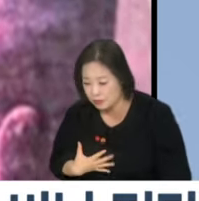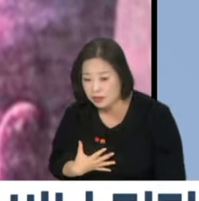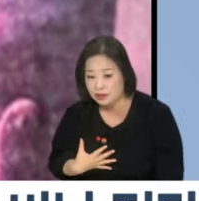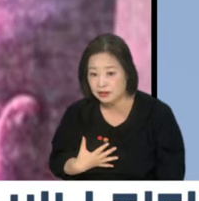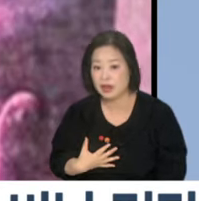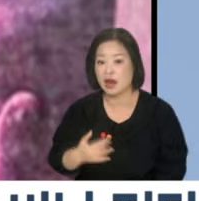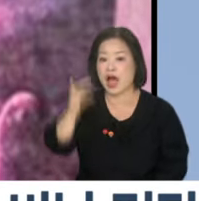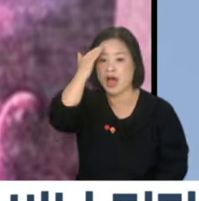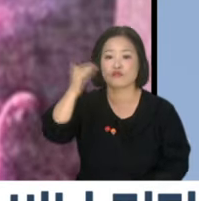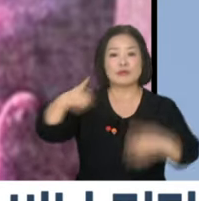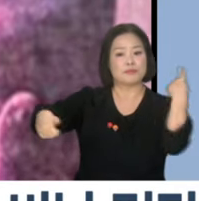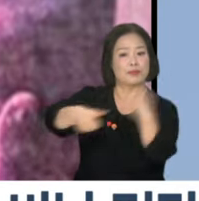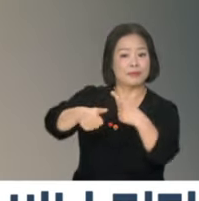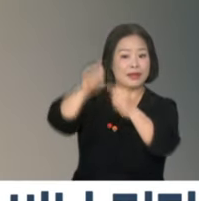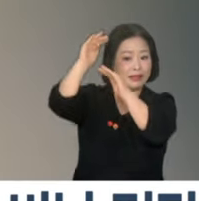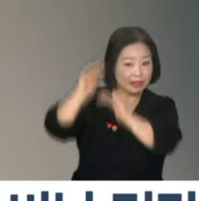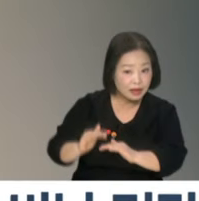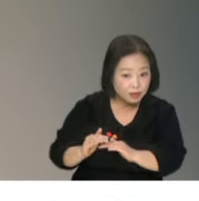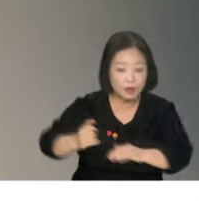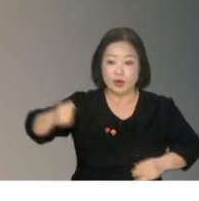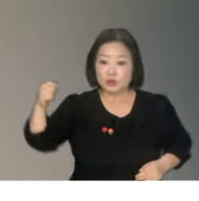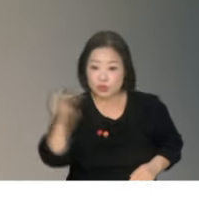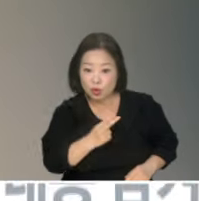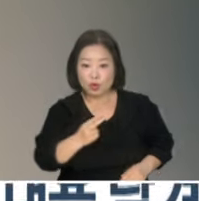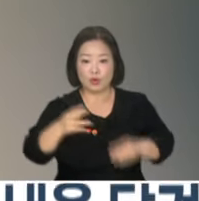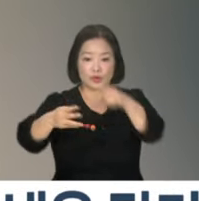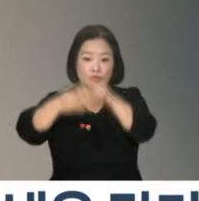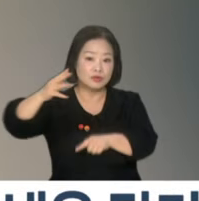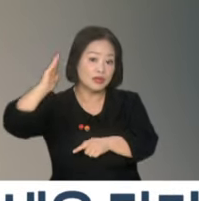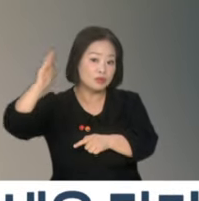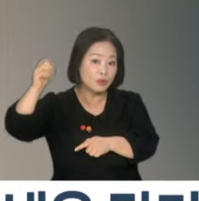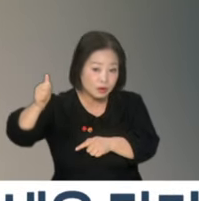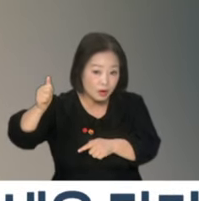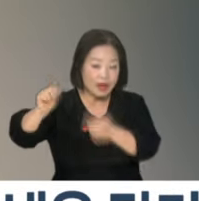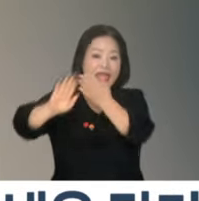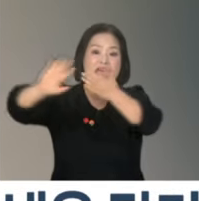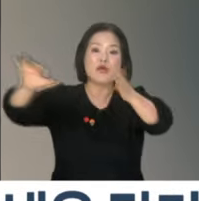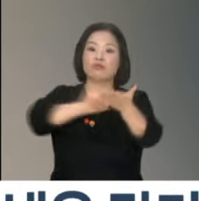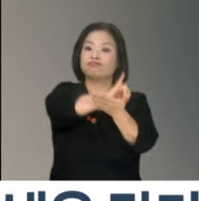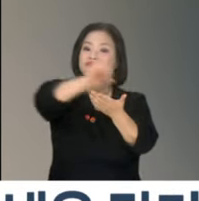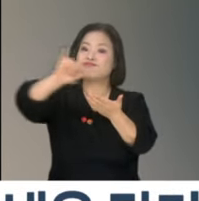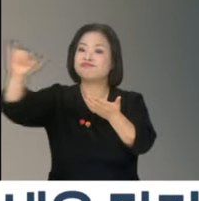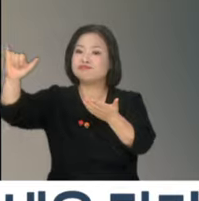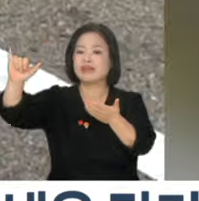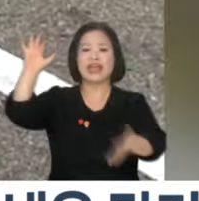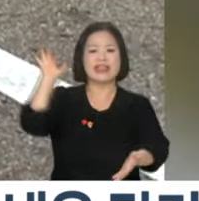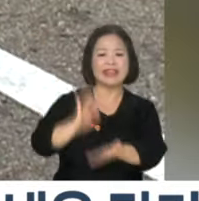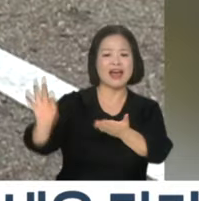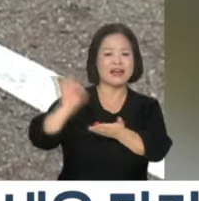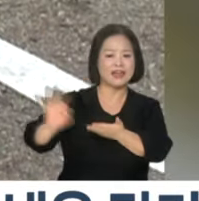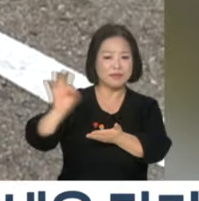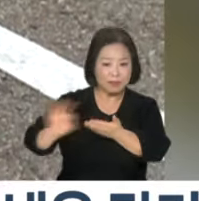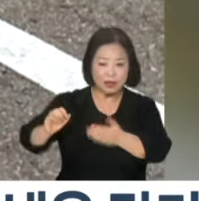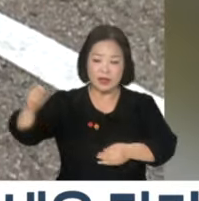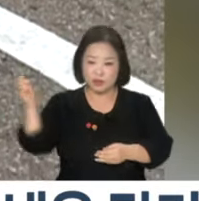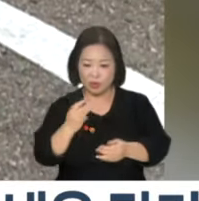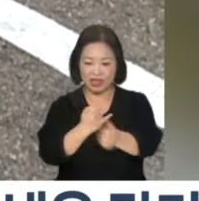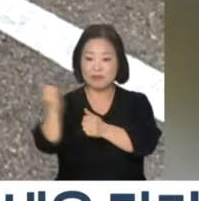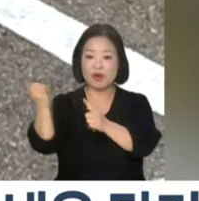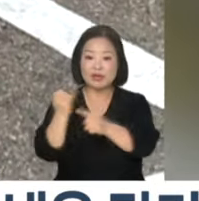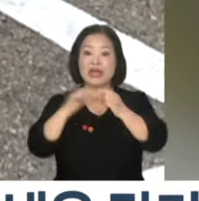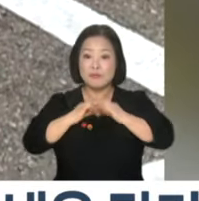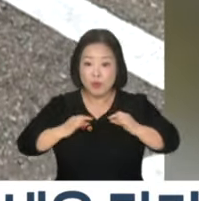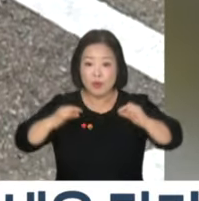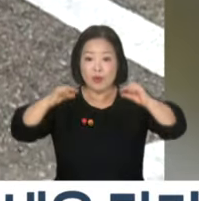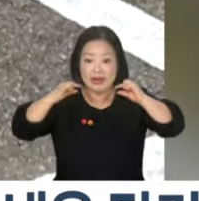대남 비난 전단이 있습니다 특히 윤성열 대통령의 해외 순방을 호화 여행이라고 비방하고 김건희 여사의 목고리 등